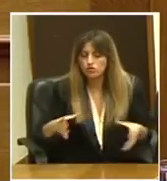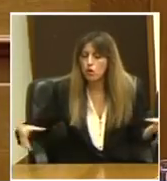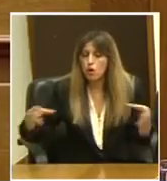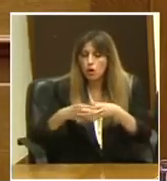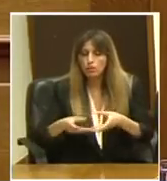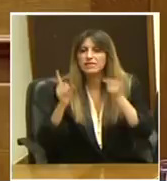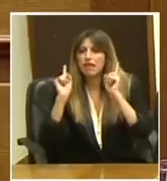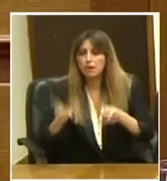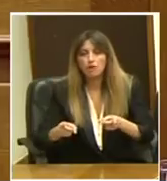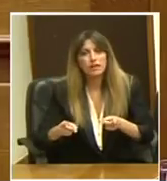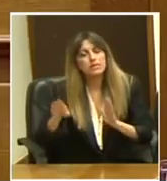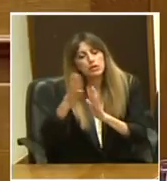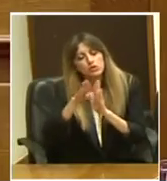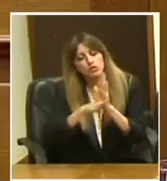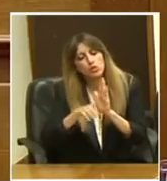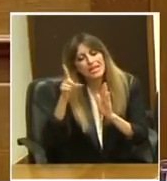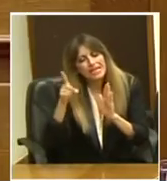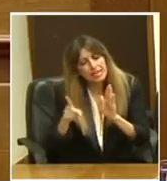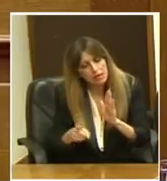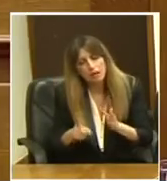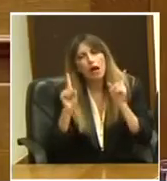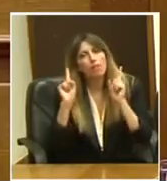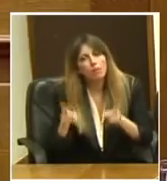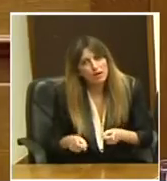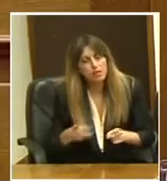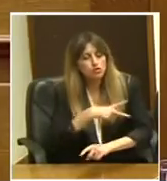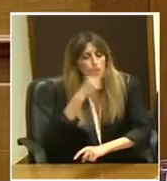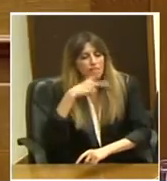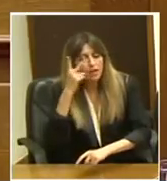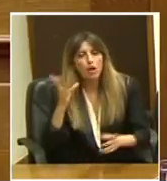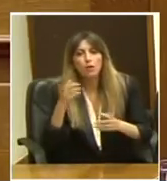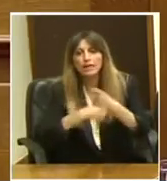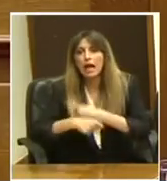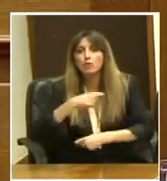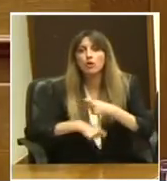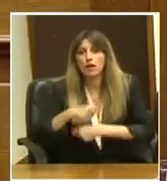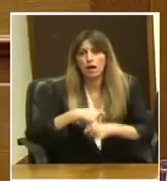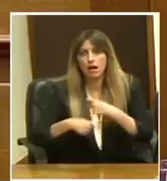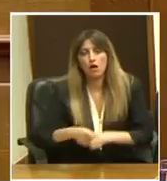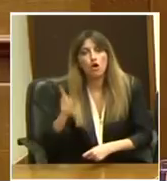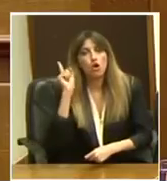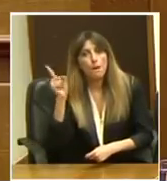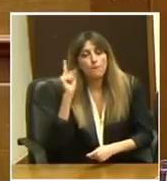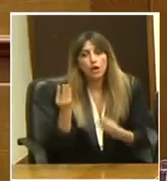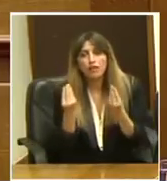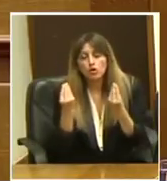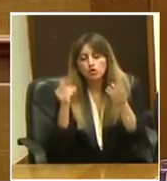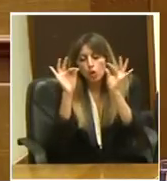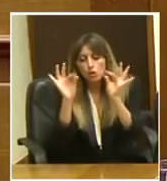ελέξει τα δικαιώματα τα εμπορικά. Και ήταν ο μόνος τρόπος για να μπορέσουμε να τα ρυθμίσουμε.